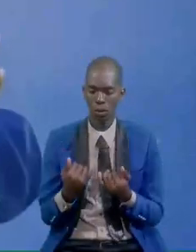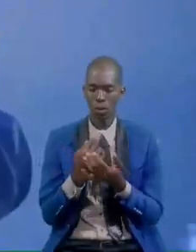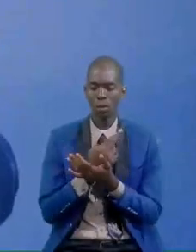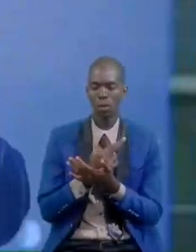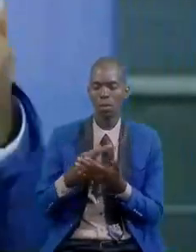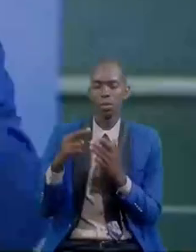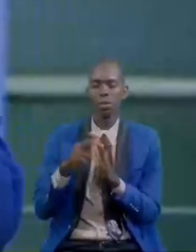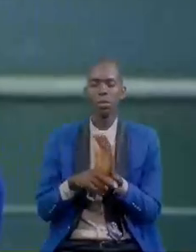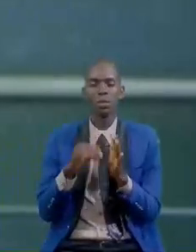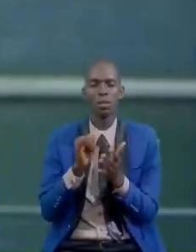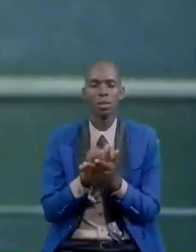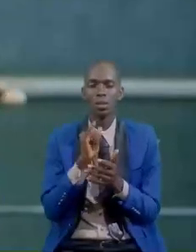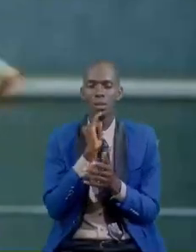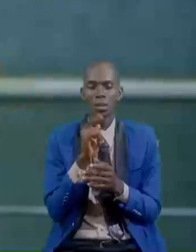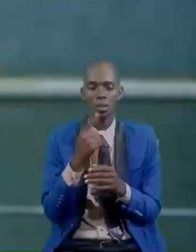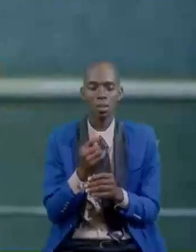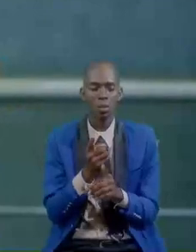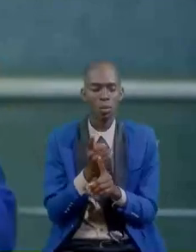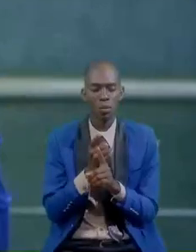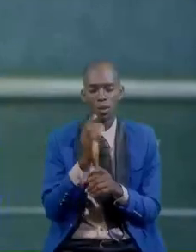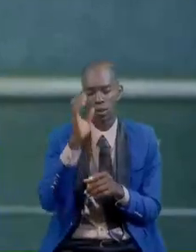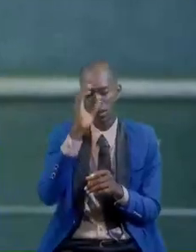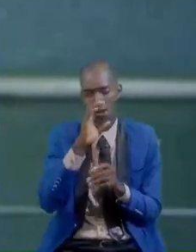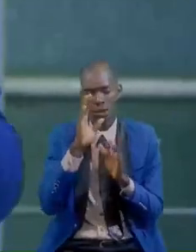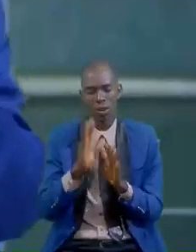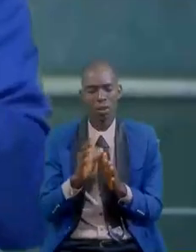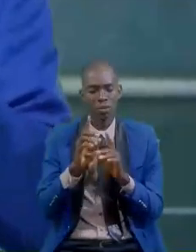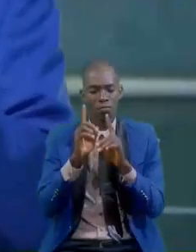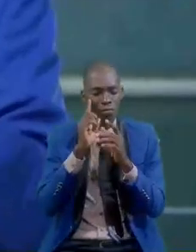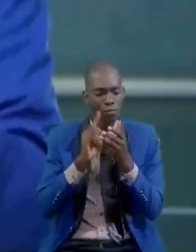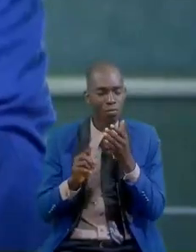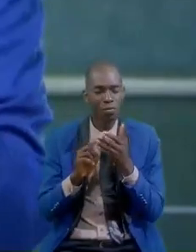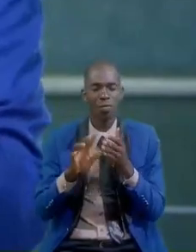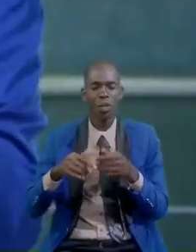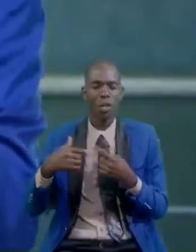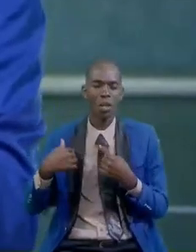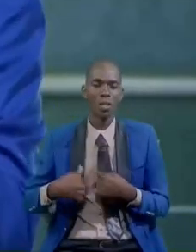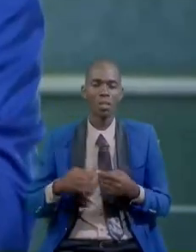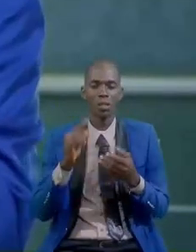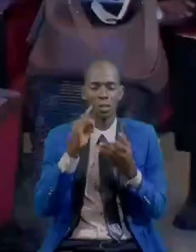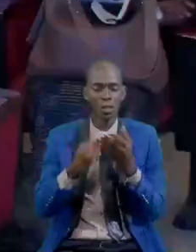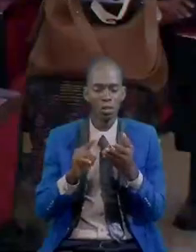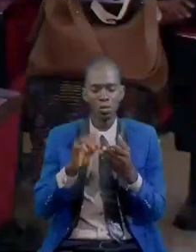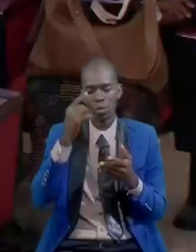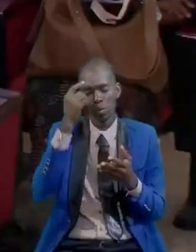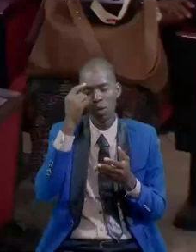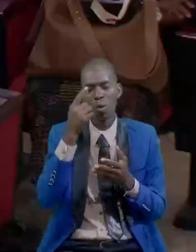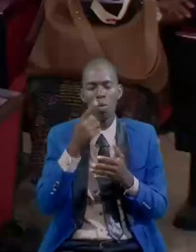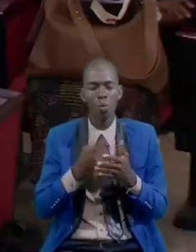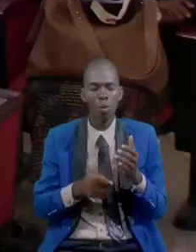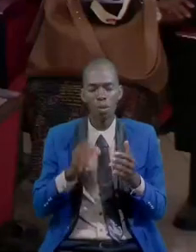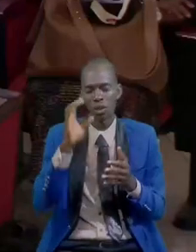Ça, c'est la bonne recherche. Examine ton cœur, examine ta pensée. Que cherches-tu?